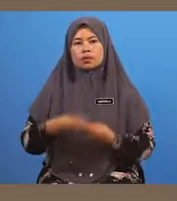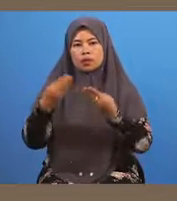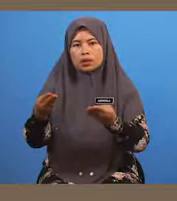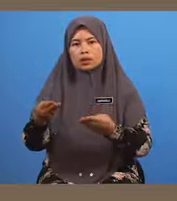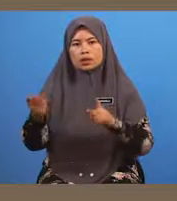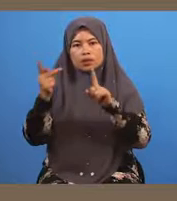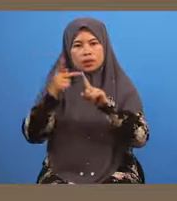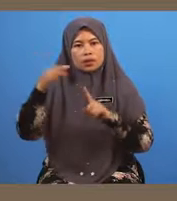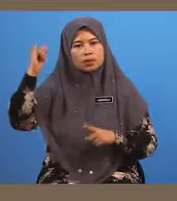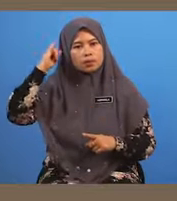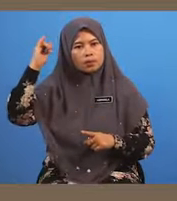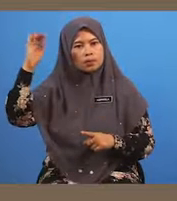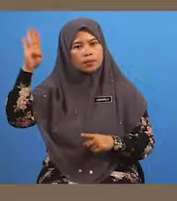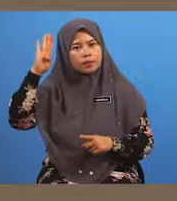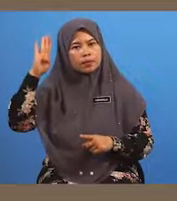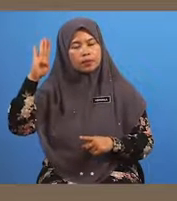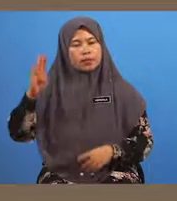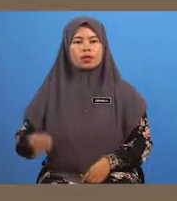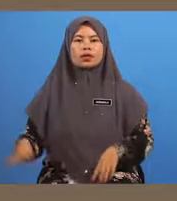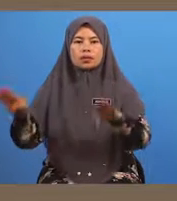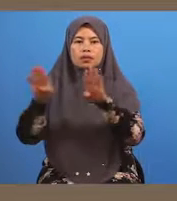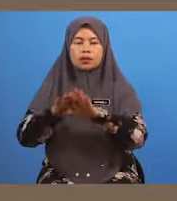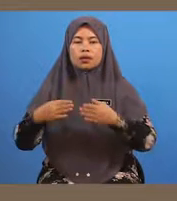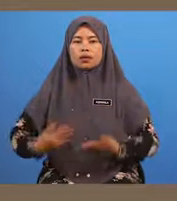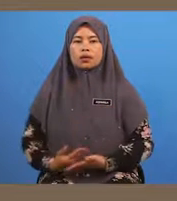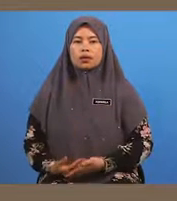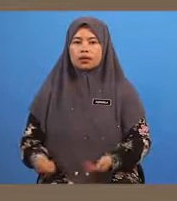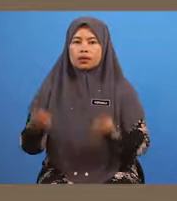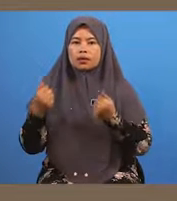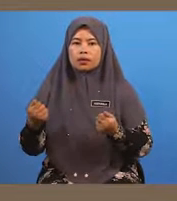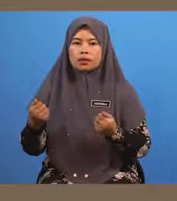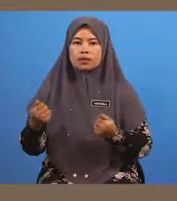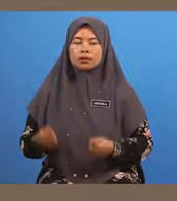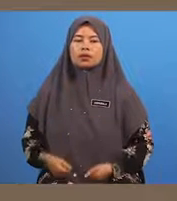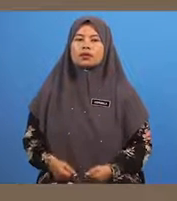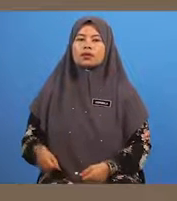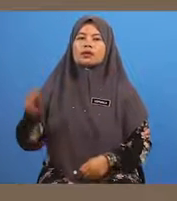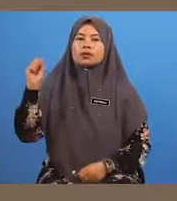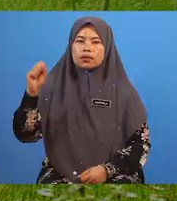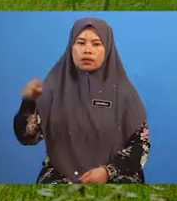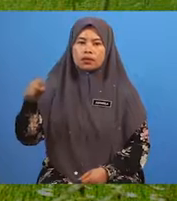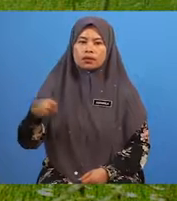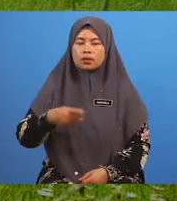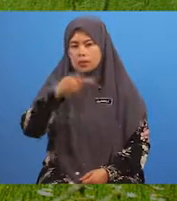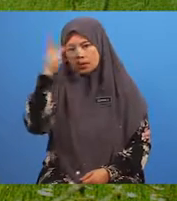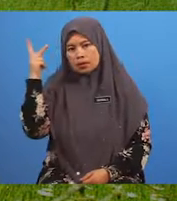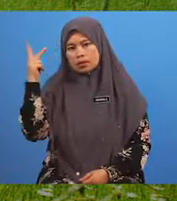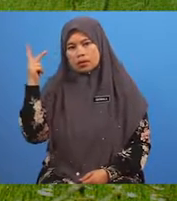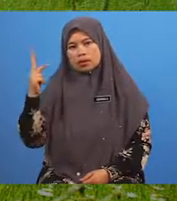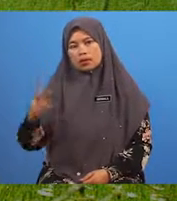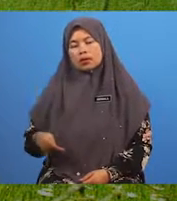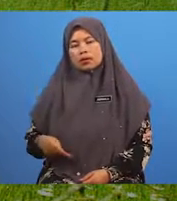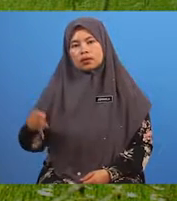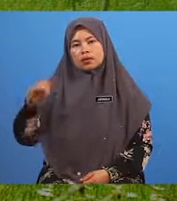mestilah diserahkan kepada Ibrahim sebagai anak angkatnya. Pemberian ini adalah sah kerana jumlah harta